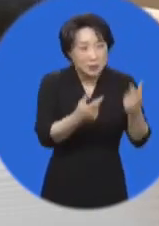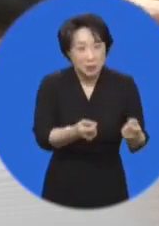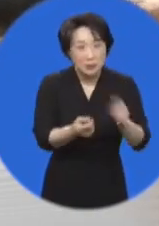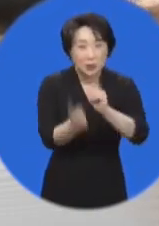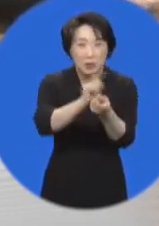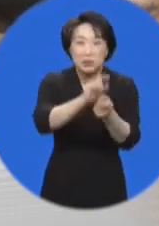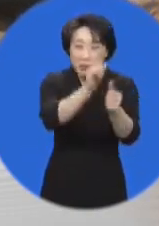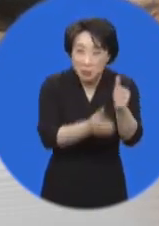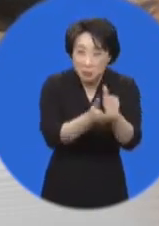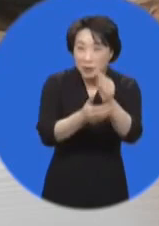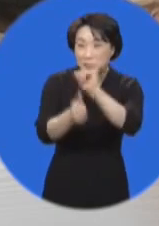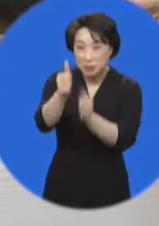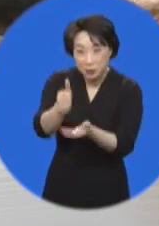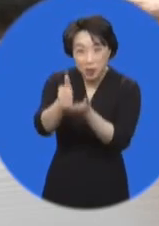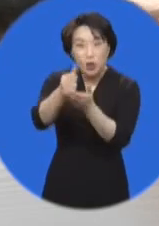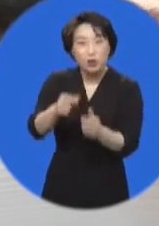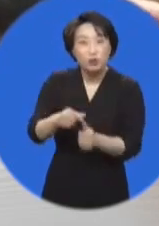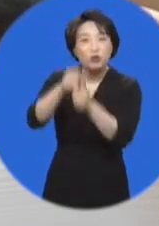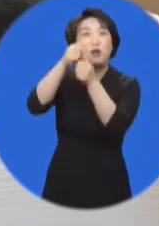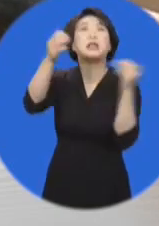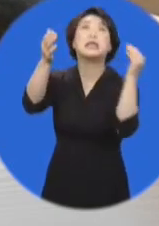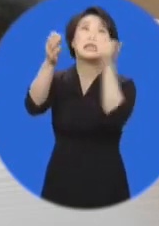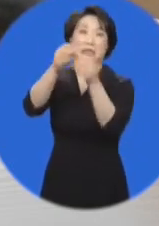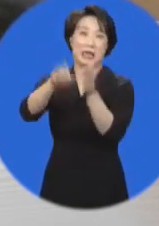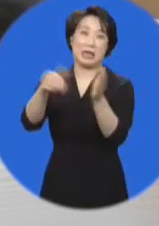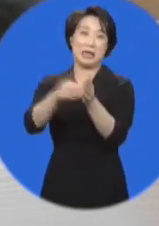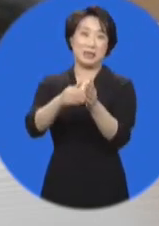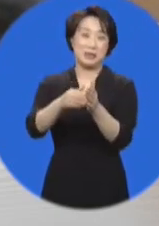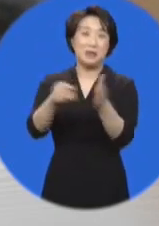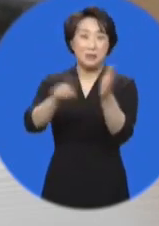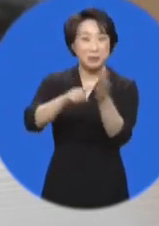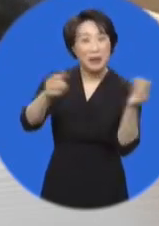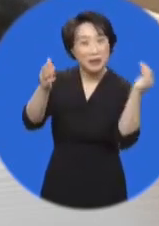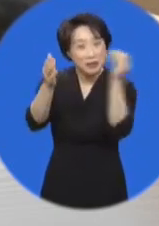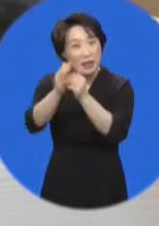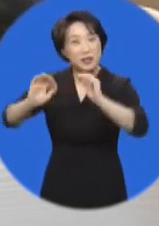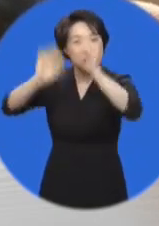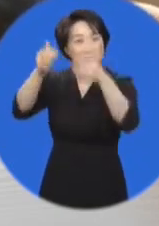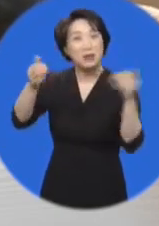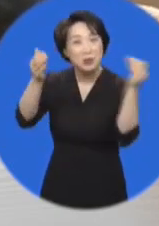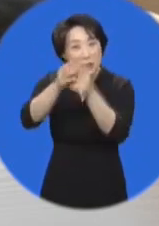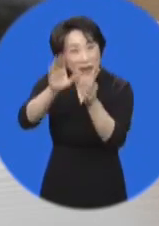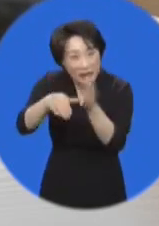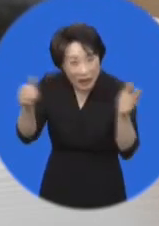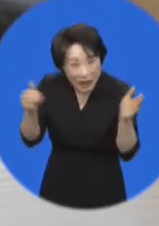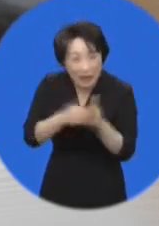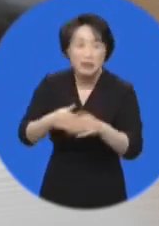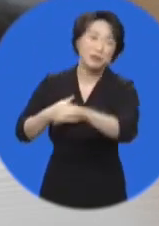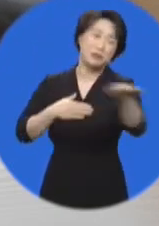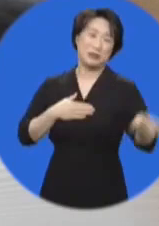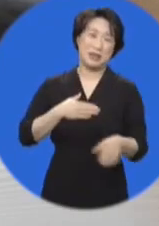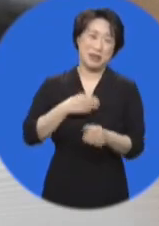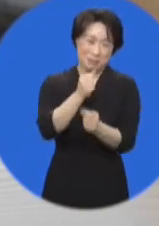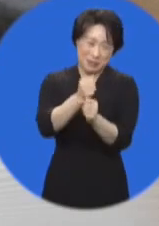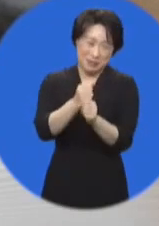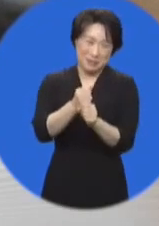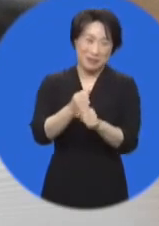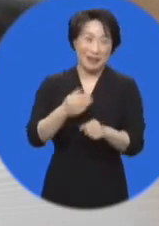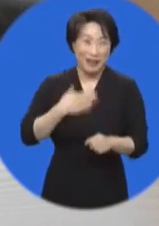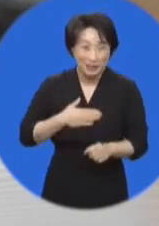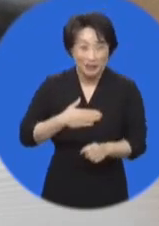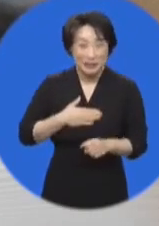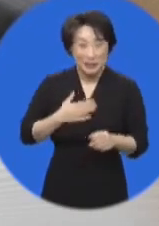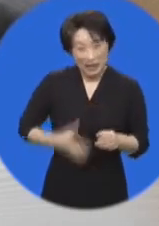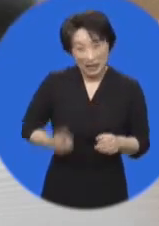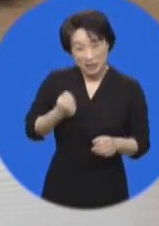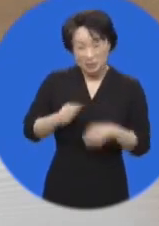섬기면서 구원에 이르도록 네 때문에 이르도록 천국 갈 수밖에 없도록 만들어 내게 있는 것으로 섬기는 자가